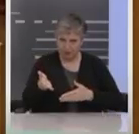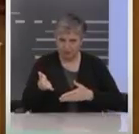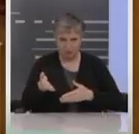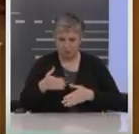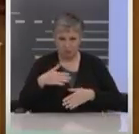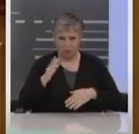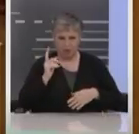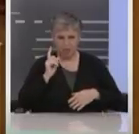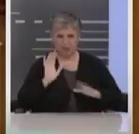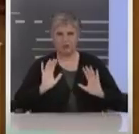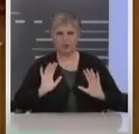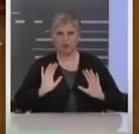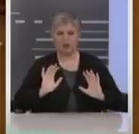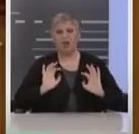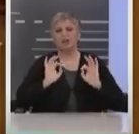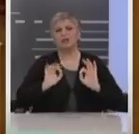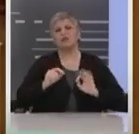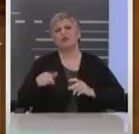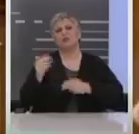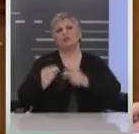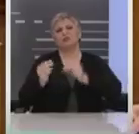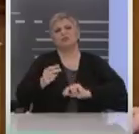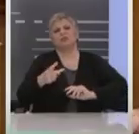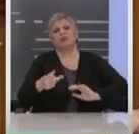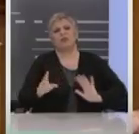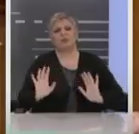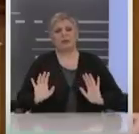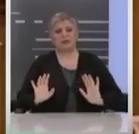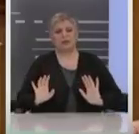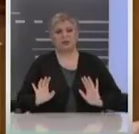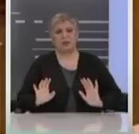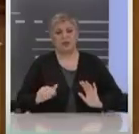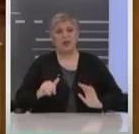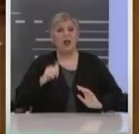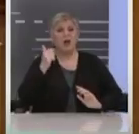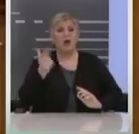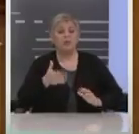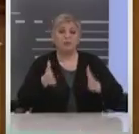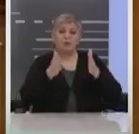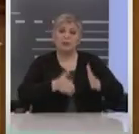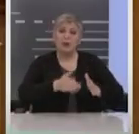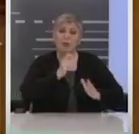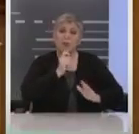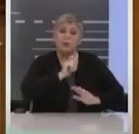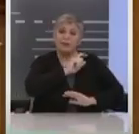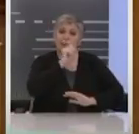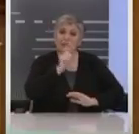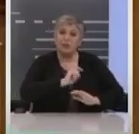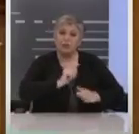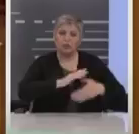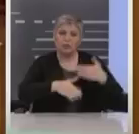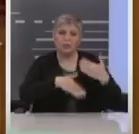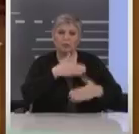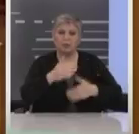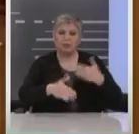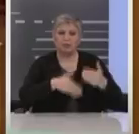Και εν πάση περιπτώσει αυτό είναι δικό σας πρόβλημα. Το πρόβλημα που αφορά την πολιτική ζωή όμως είναι ότι έχουμε